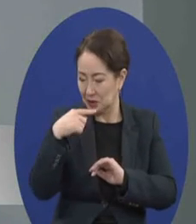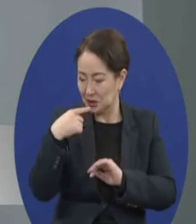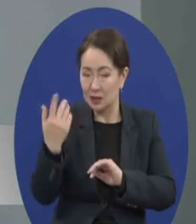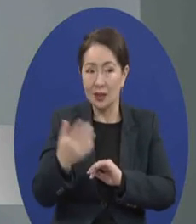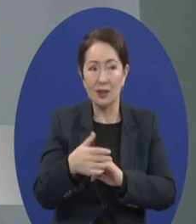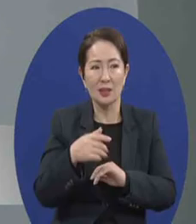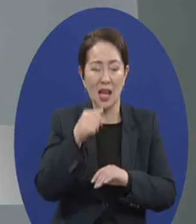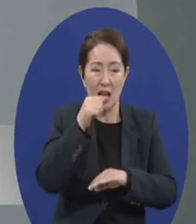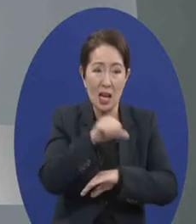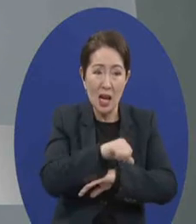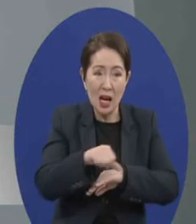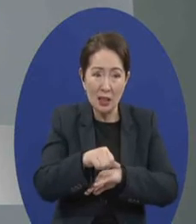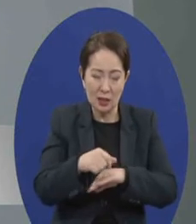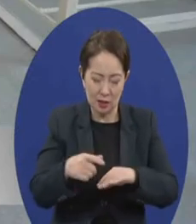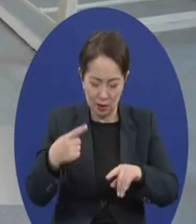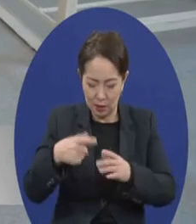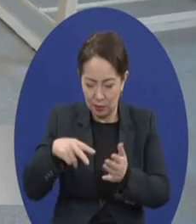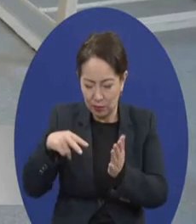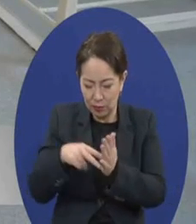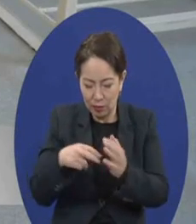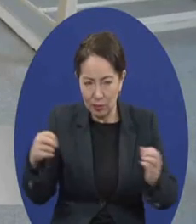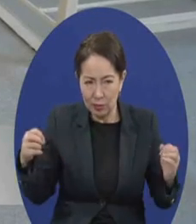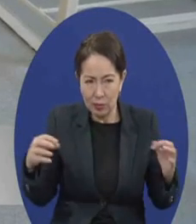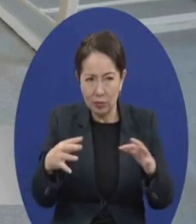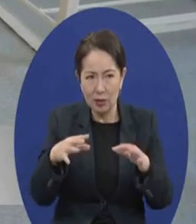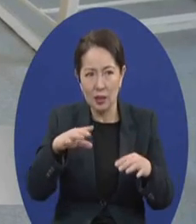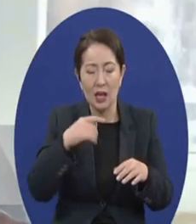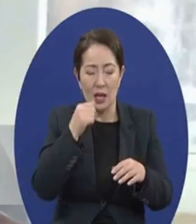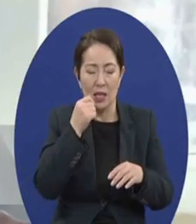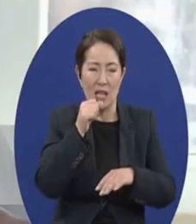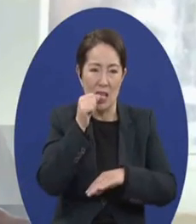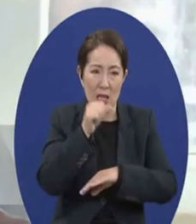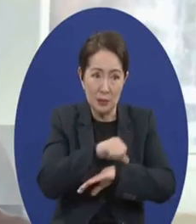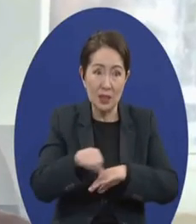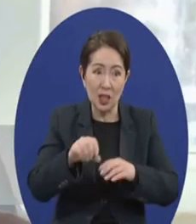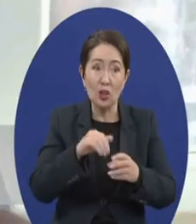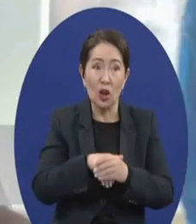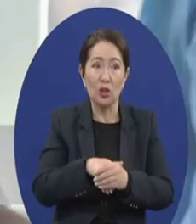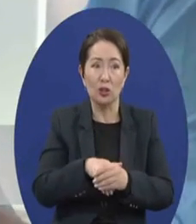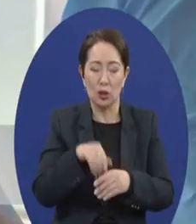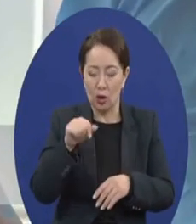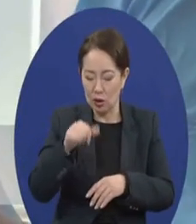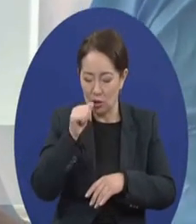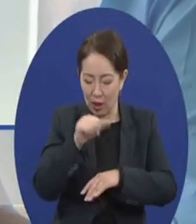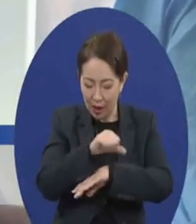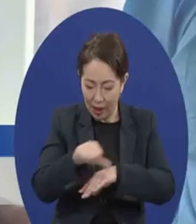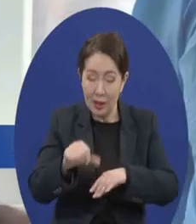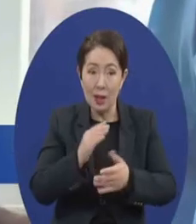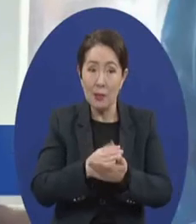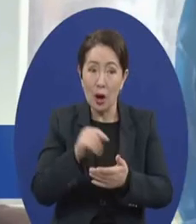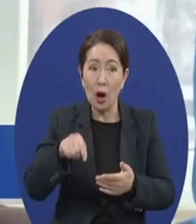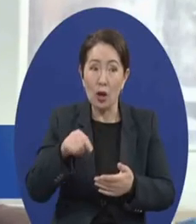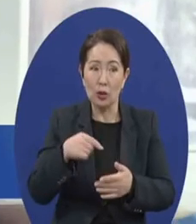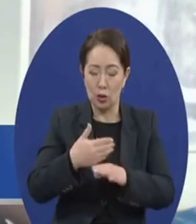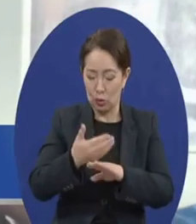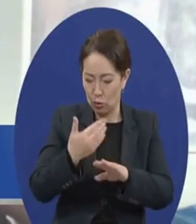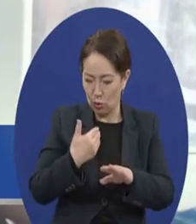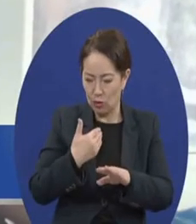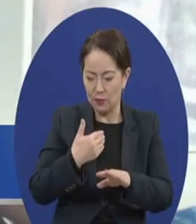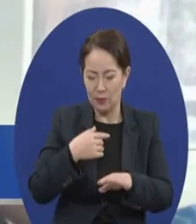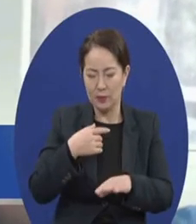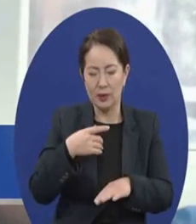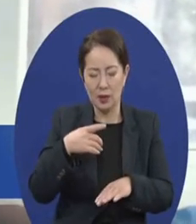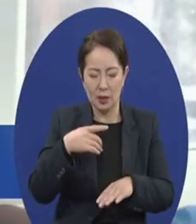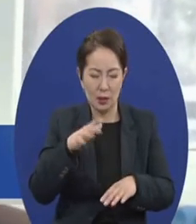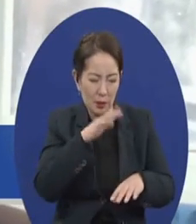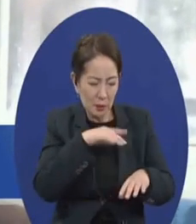ярьлаа. Хагалгааны өрөөнд нэмэлт халаагуур тавьж мис заслаа хийдэг байна. Өнөөдөр манай хотод хаалга орж ийн түрүүн хаалга орхоос өмнө